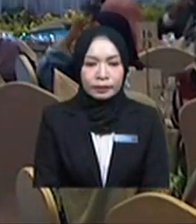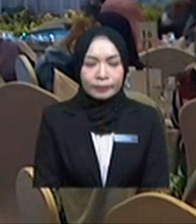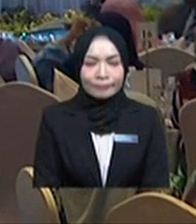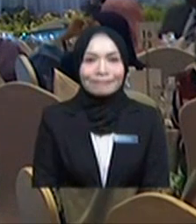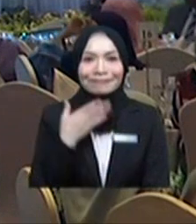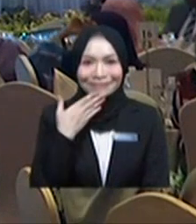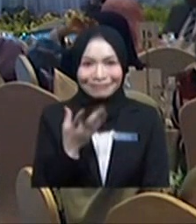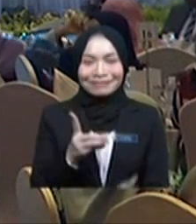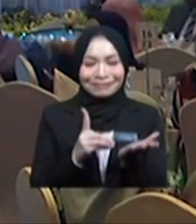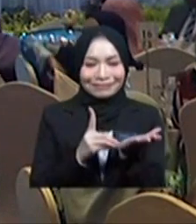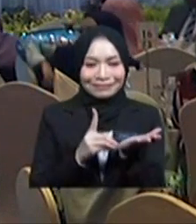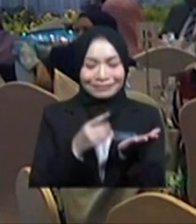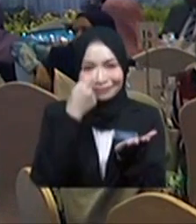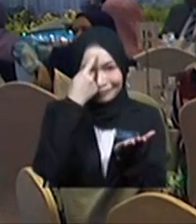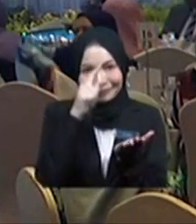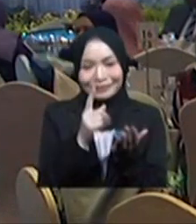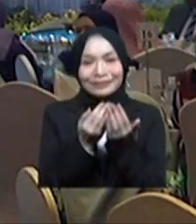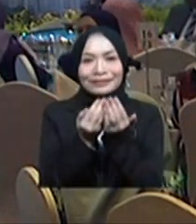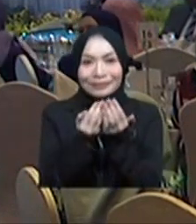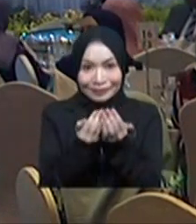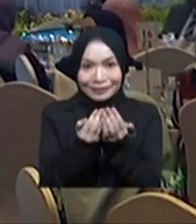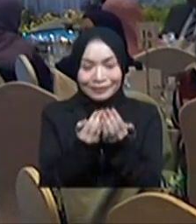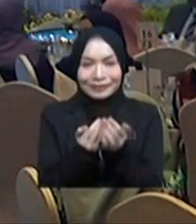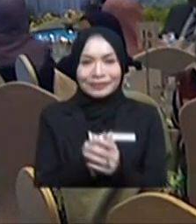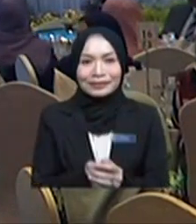Thank you, Dr. Norazi Bin Rani, for the dua recitation.